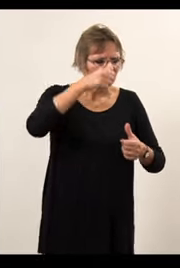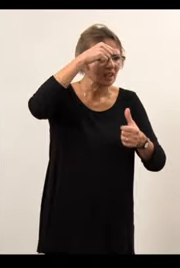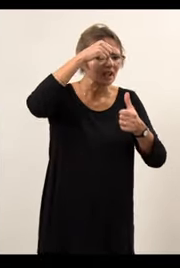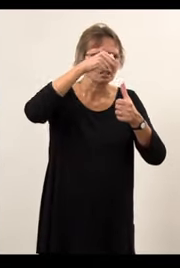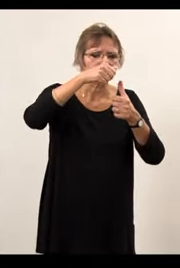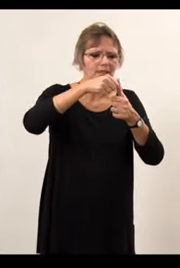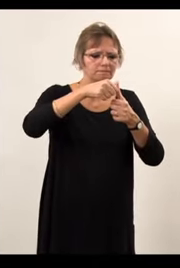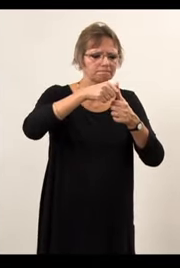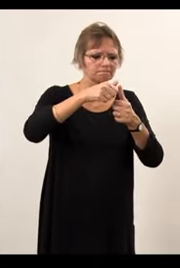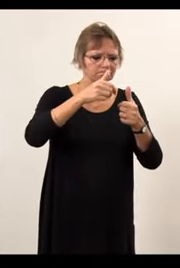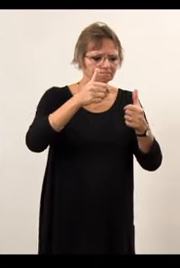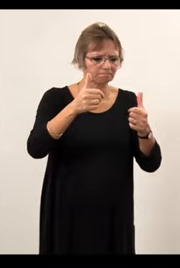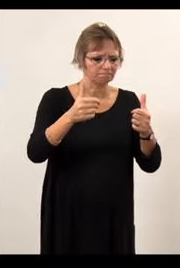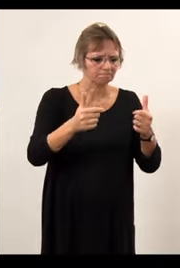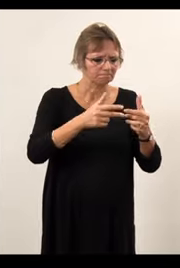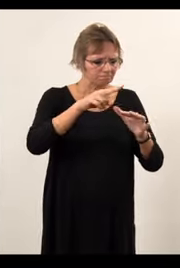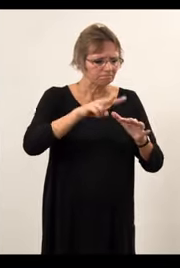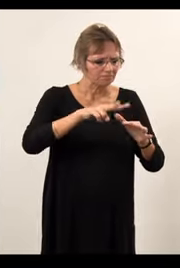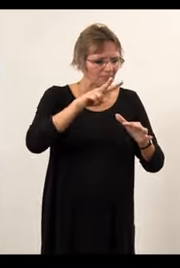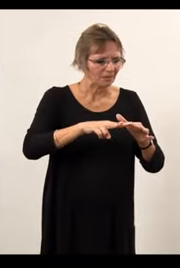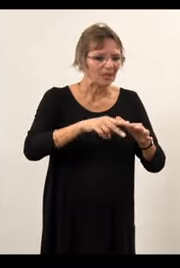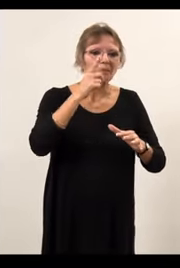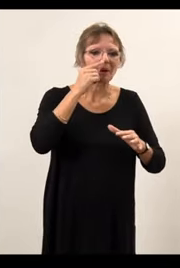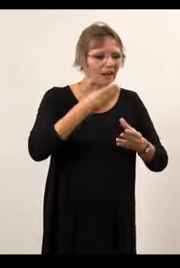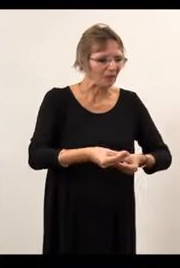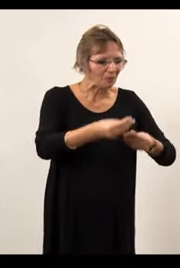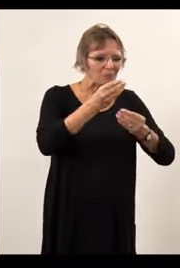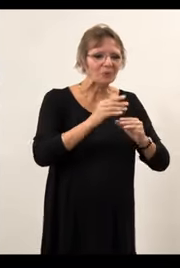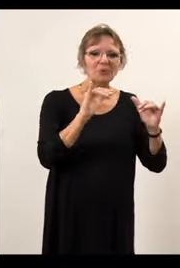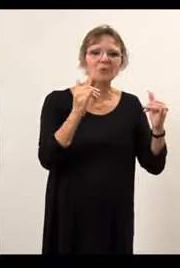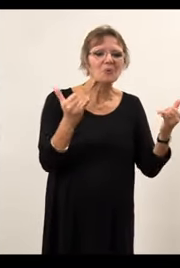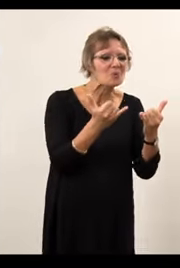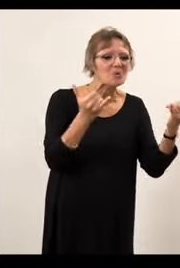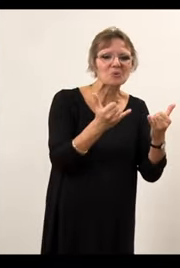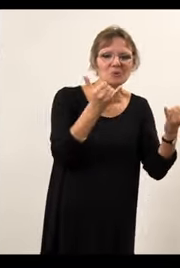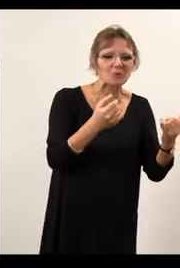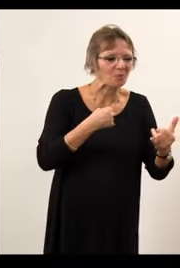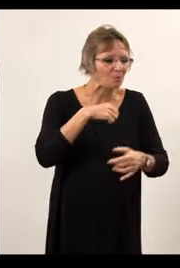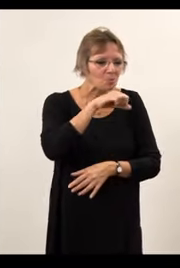Je me souviens que... Je me souviens qu'il m'offrait toujours mes jouets préférés.